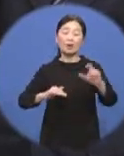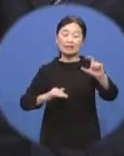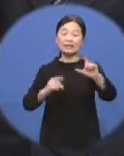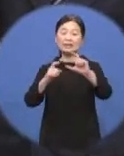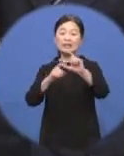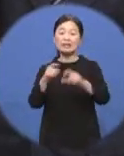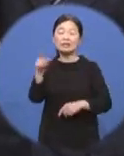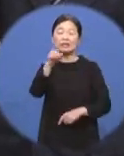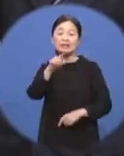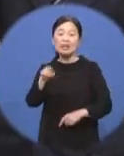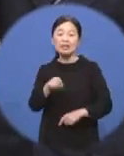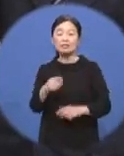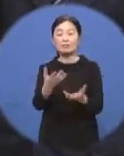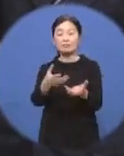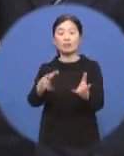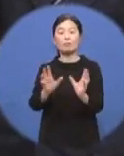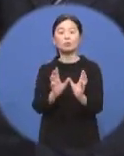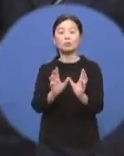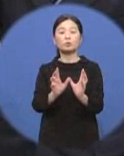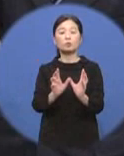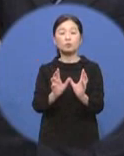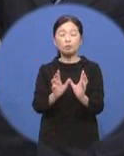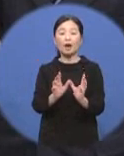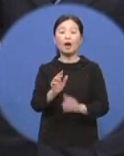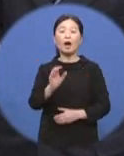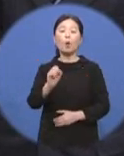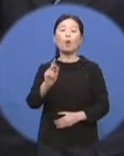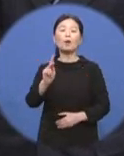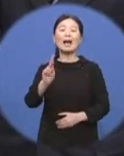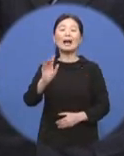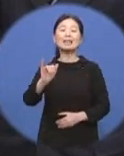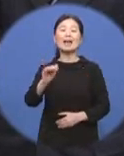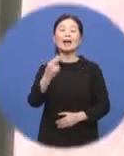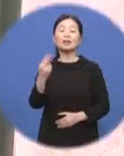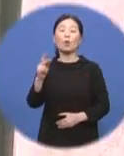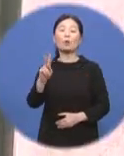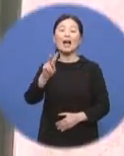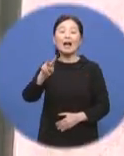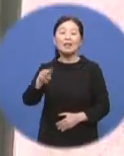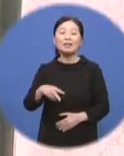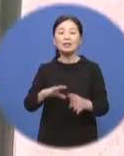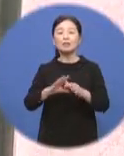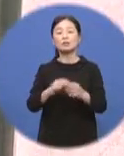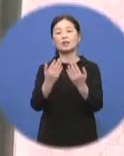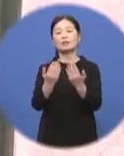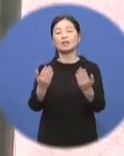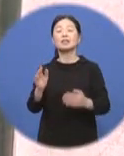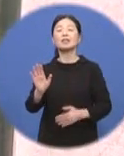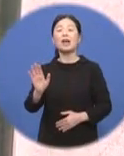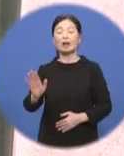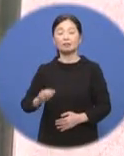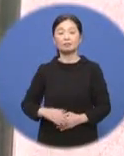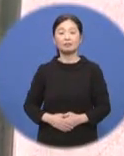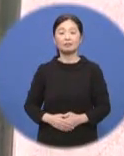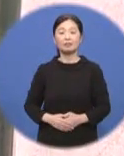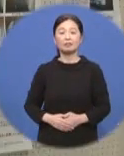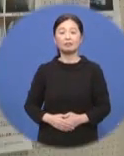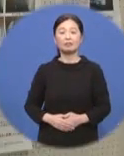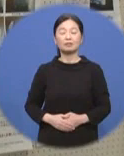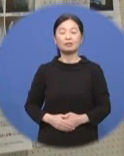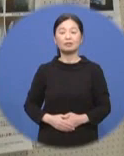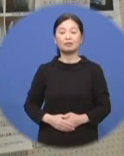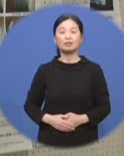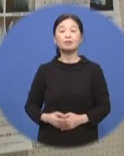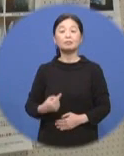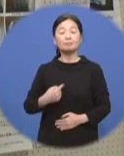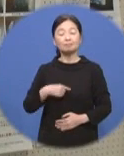のやっている事件宿か岡宿会の展示を行っております。あと僕たちがこうやって活